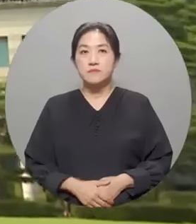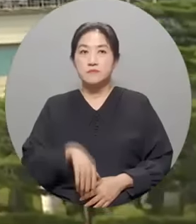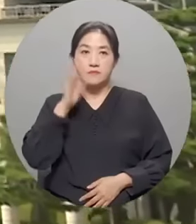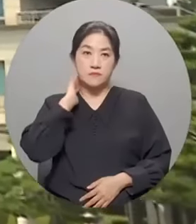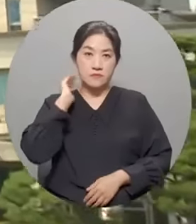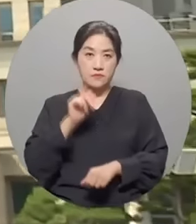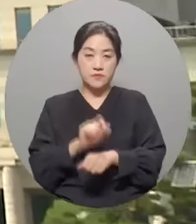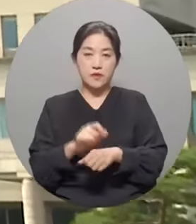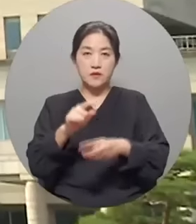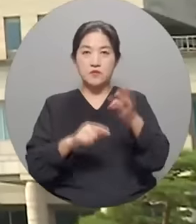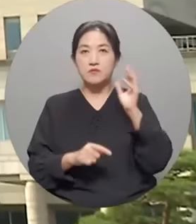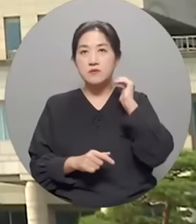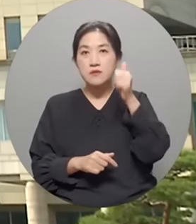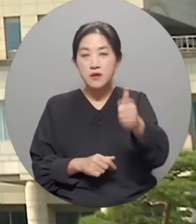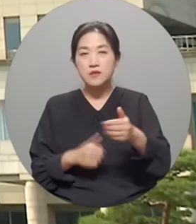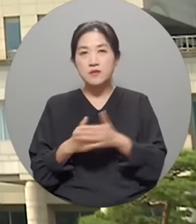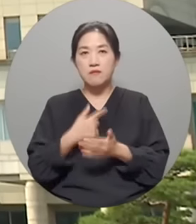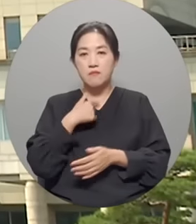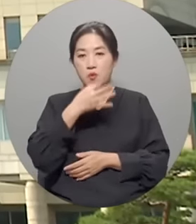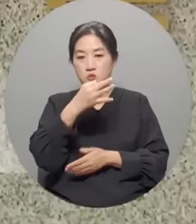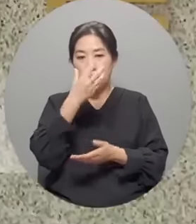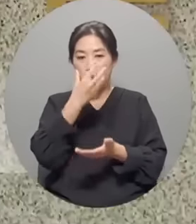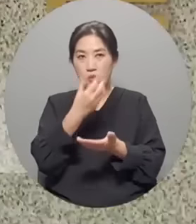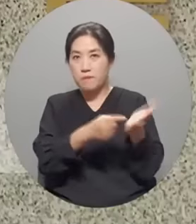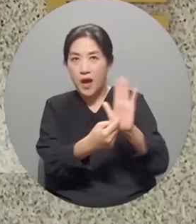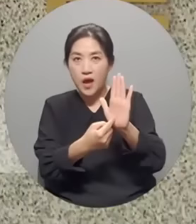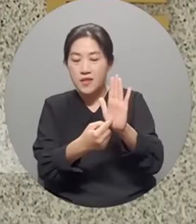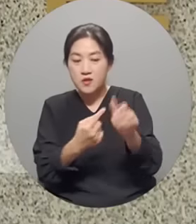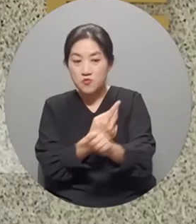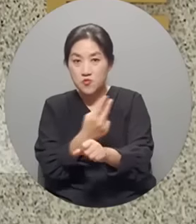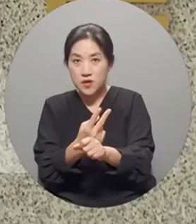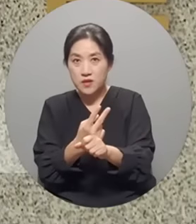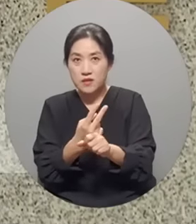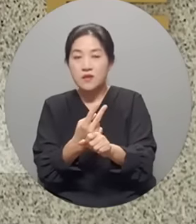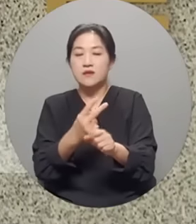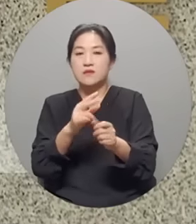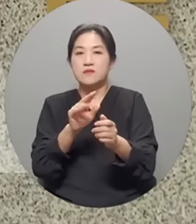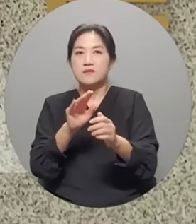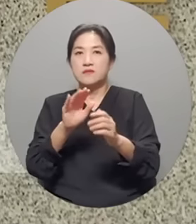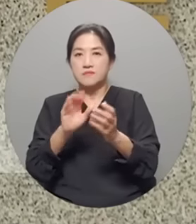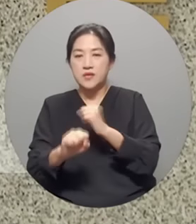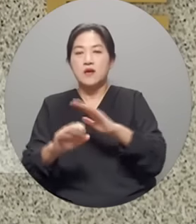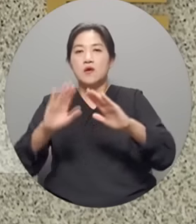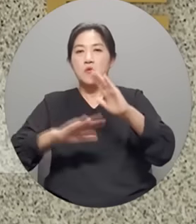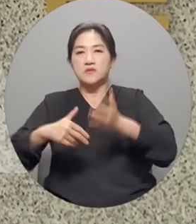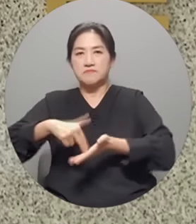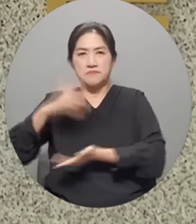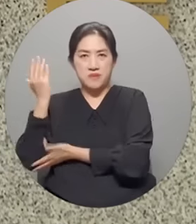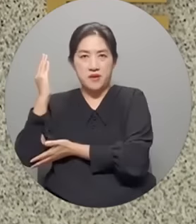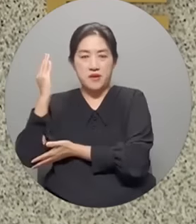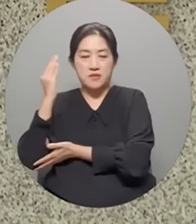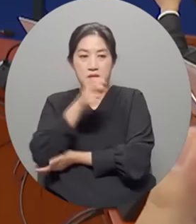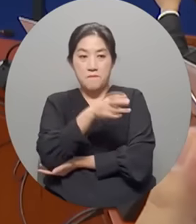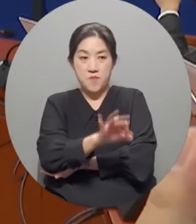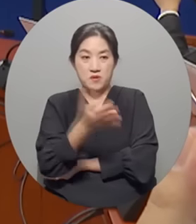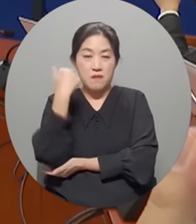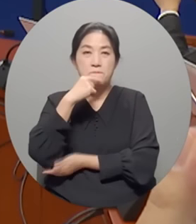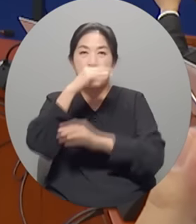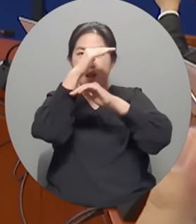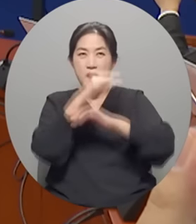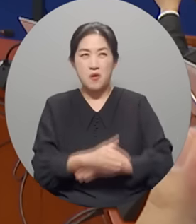대통령실은 윤석열 대통령의 육성이 공개된 지 2시간 만에 공식 입장을 내놨습니다. 명태균 씨의 과거 발언이